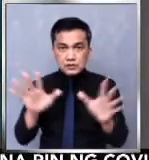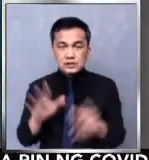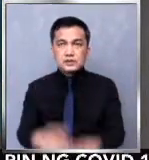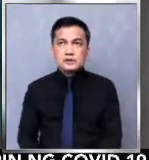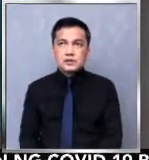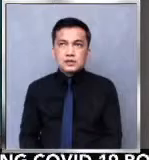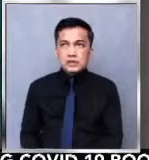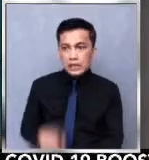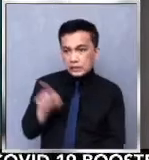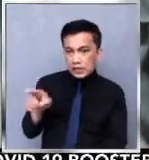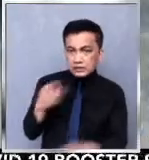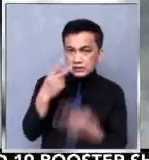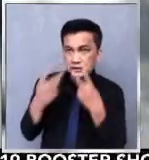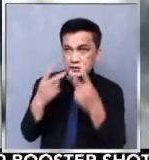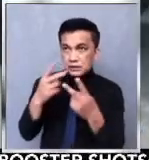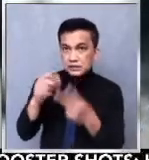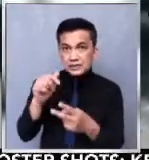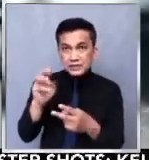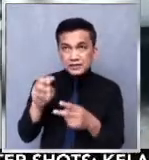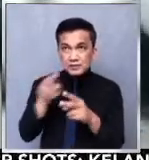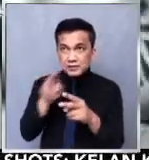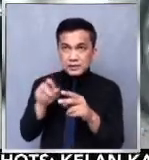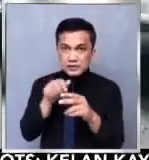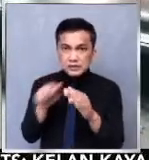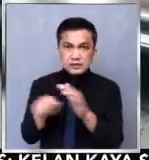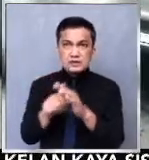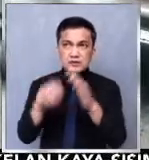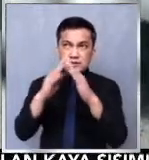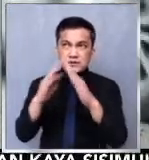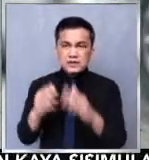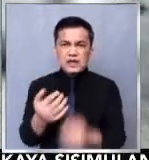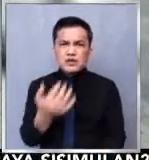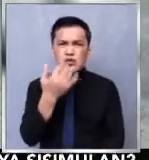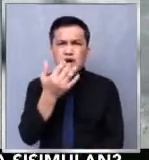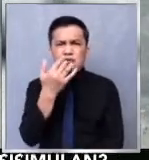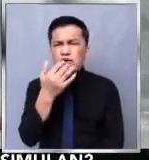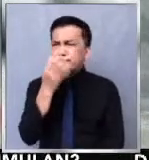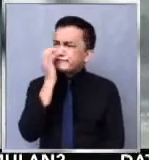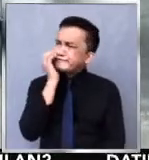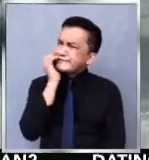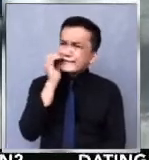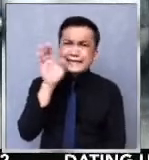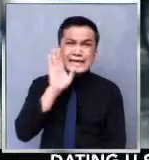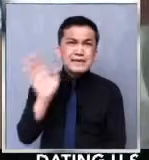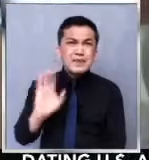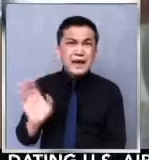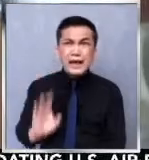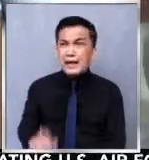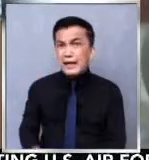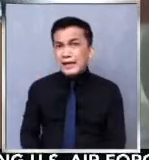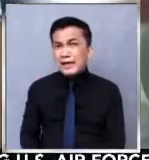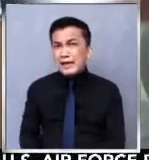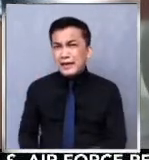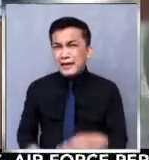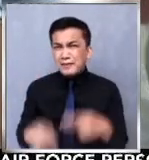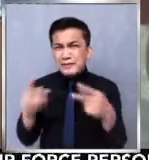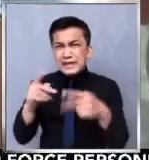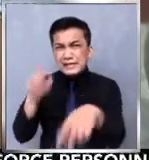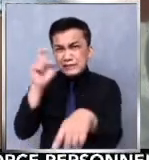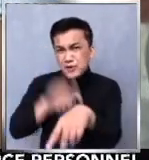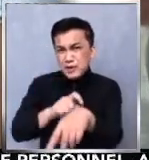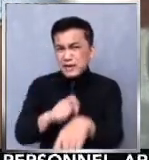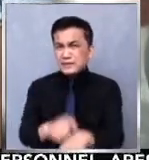halos pagbahayan na nila. Yung pong amoy niya talagang kakaiba at saka masakit din kumagat eh. Nakakaperwisyo